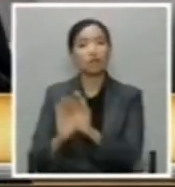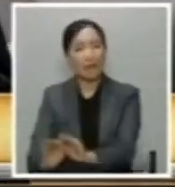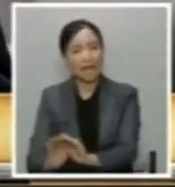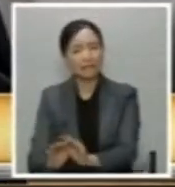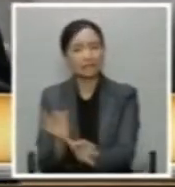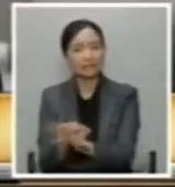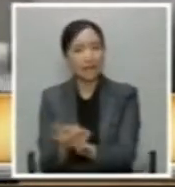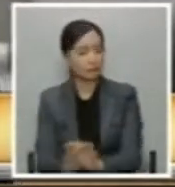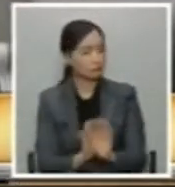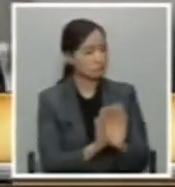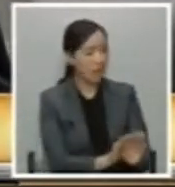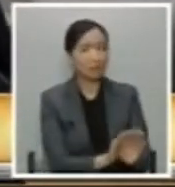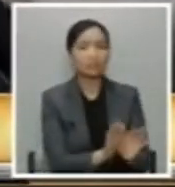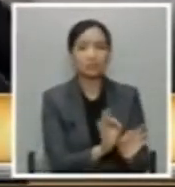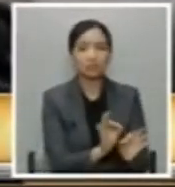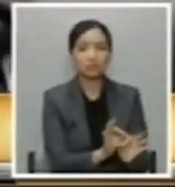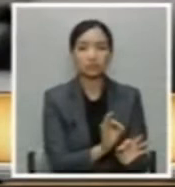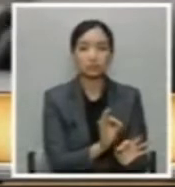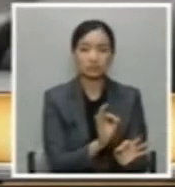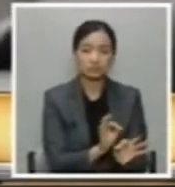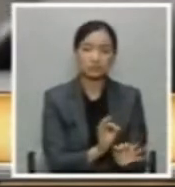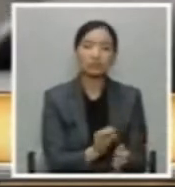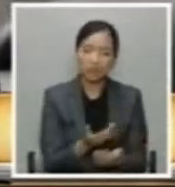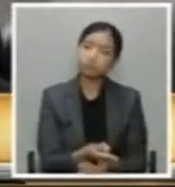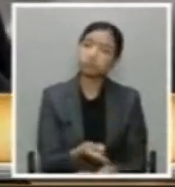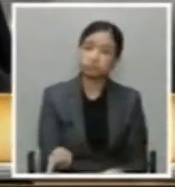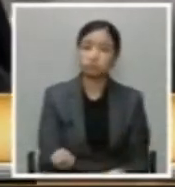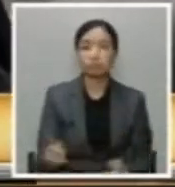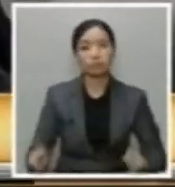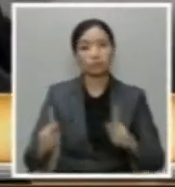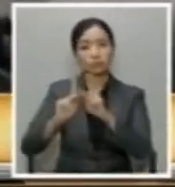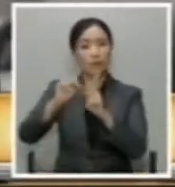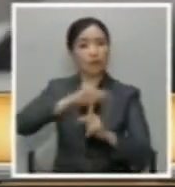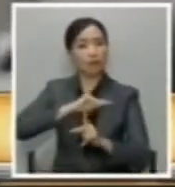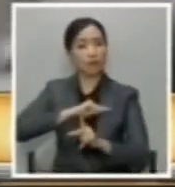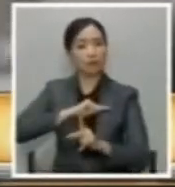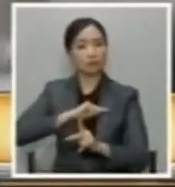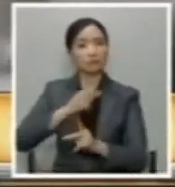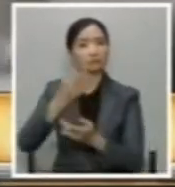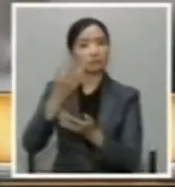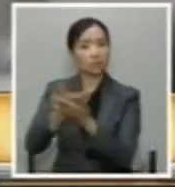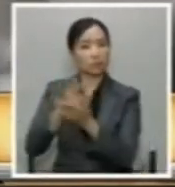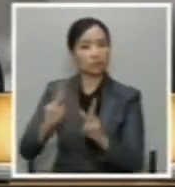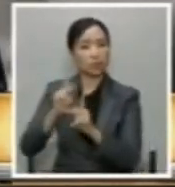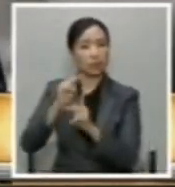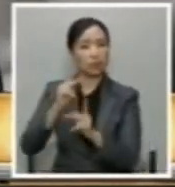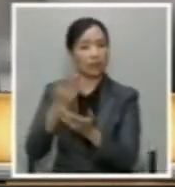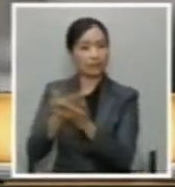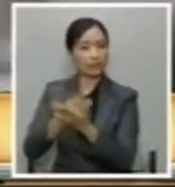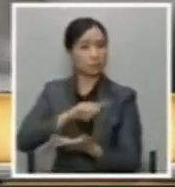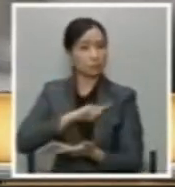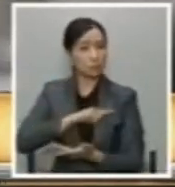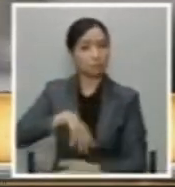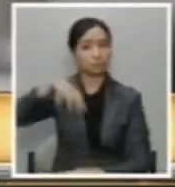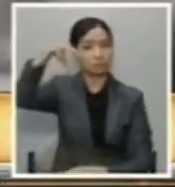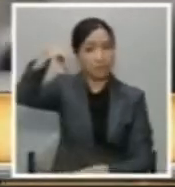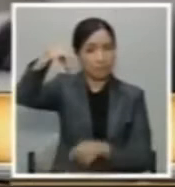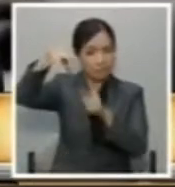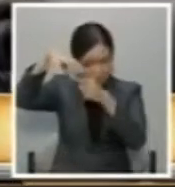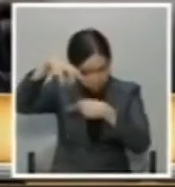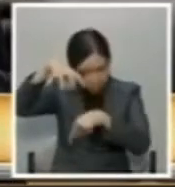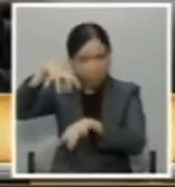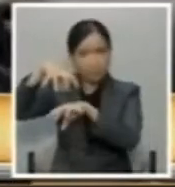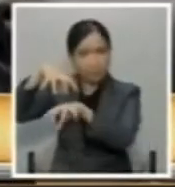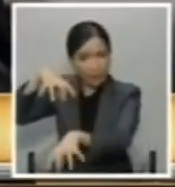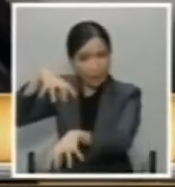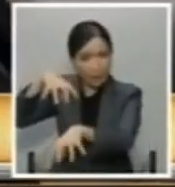ารของรัฐและรวมถึงธนาคารของรัฐอื่นๆในสังกัดของกระทรวงการคลังนะครับและมาเป็นสมาชิกกอช.ด้วยจะได้เงินสม